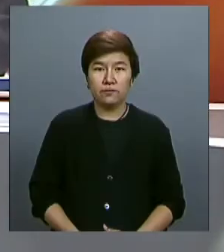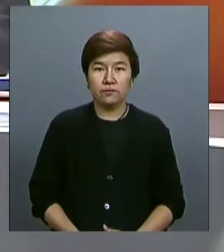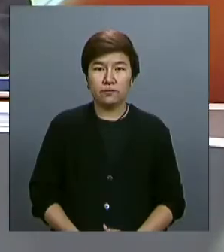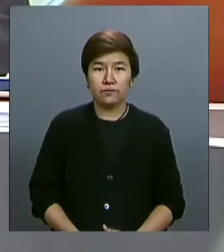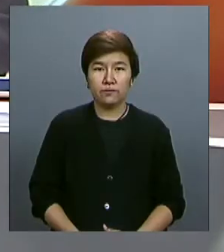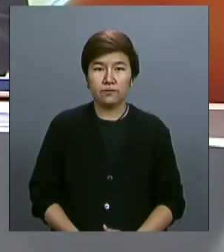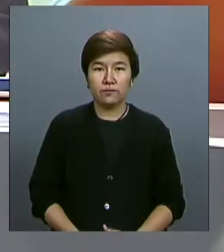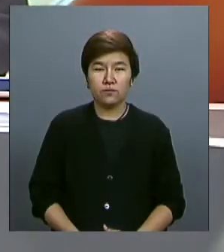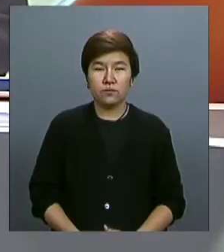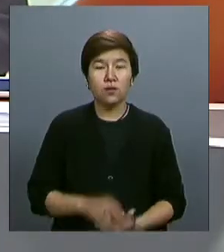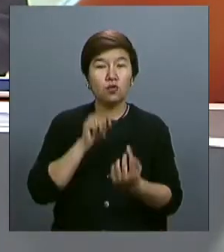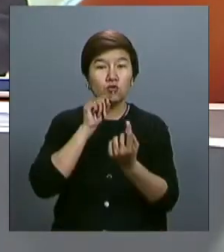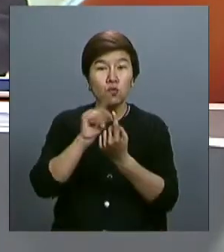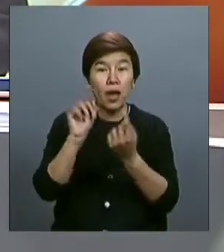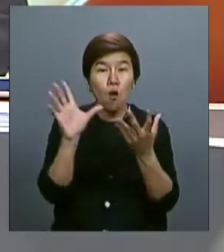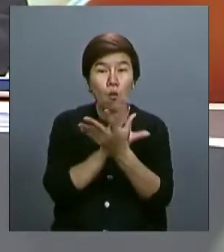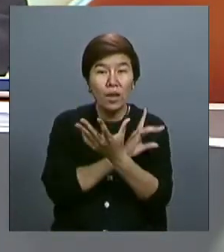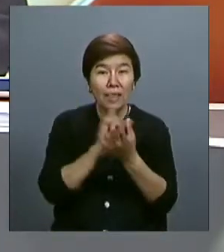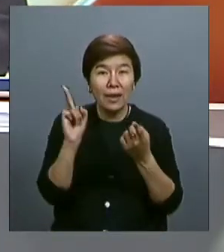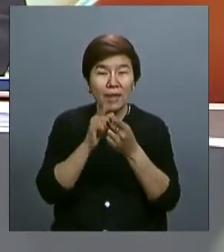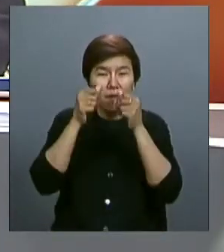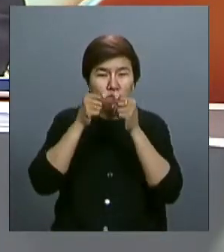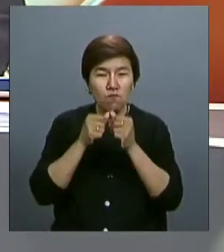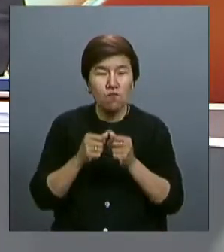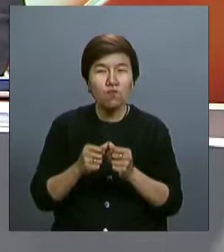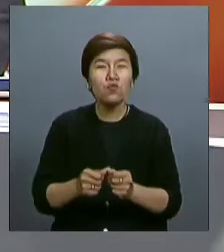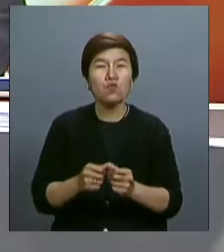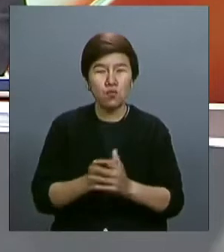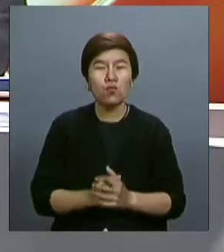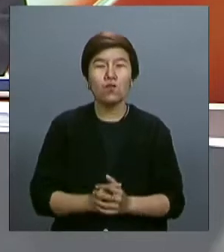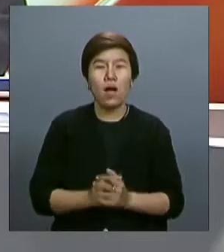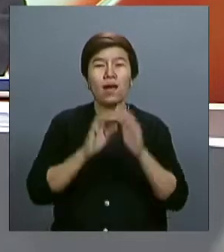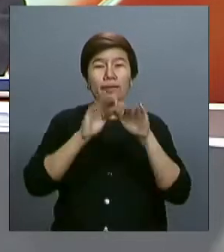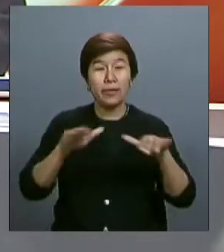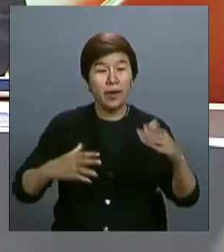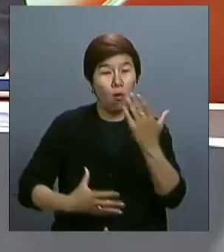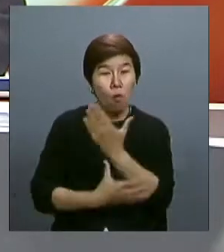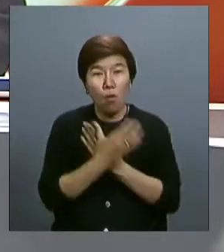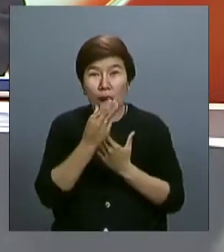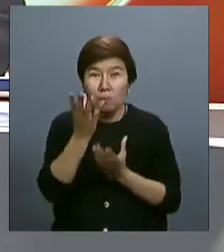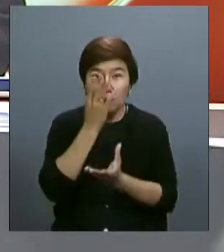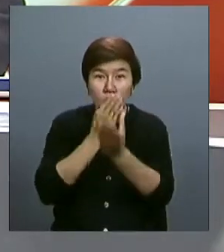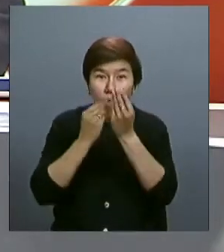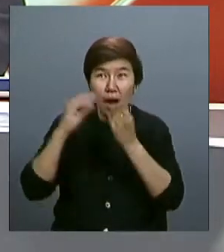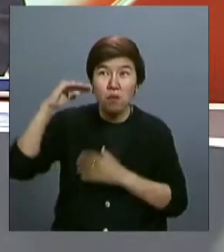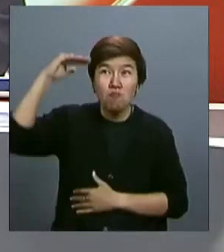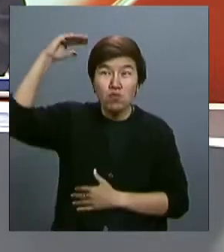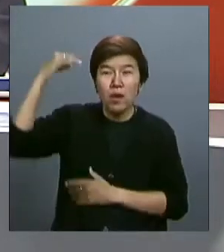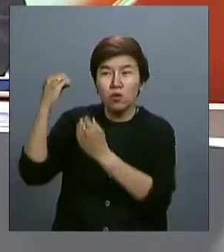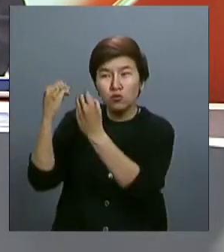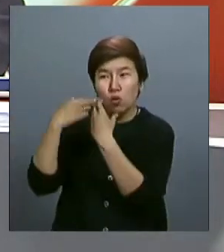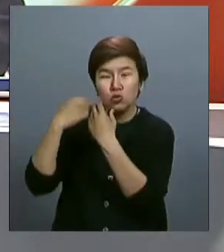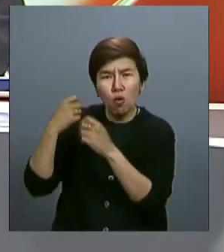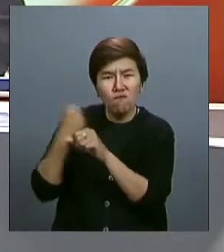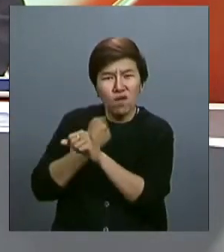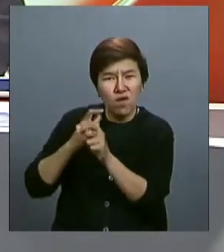พื้นฐานการอนุรักษ์วัฒนธรรมและสืบสานขนมพื้นบ้านก็คือการที่เด็กๆได้มีโอกาสเรียนรู้ร่วมกันกับผู้ใหญ่ผ่านการฝึกปฏิบัติท